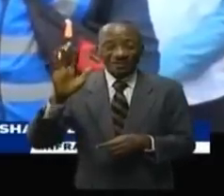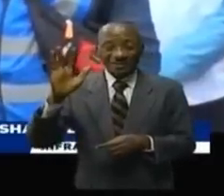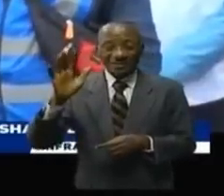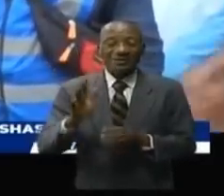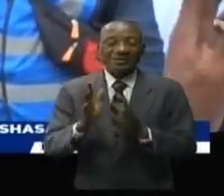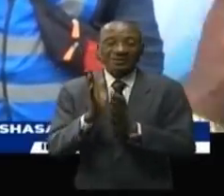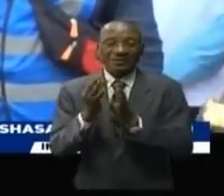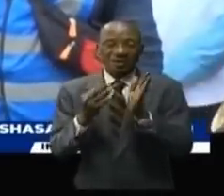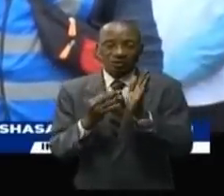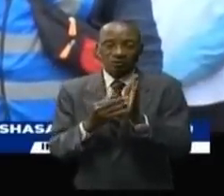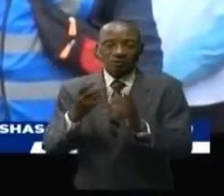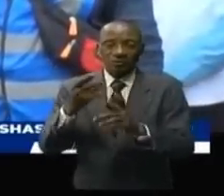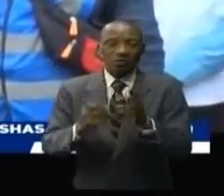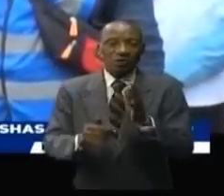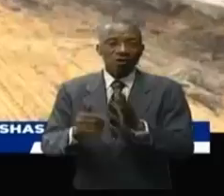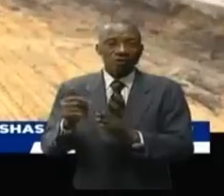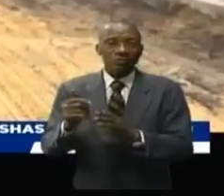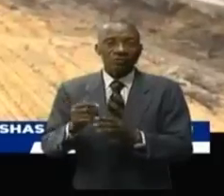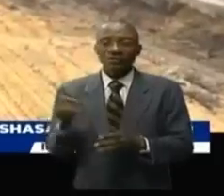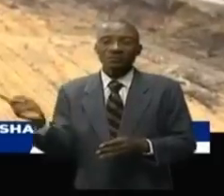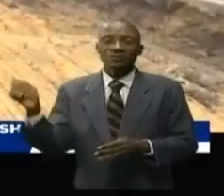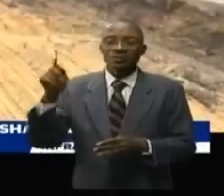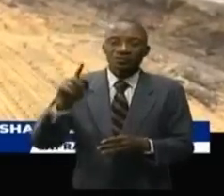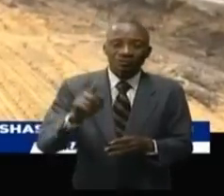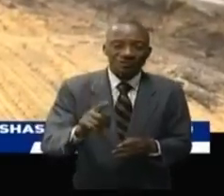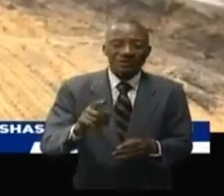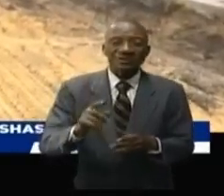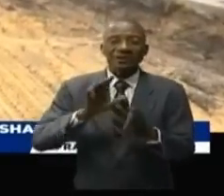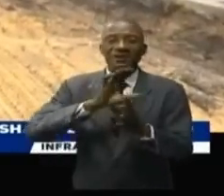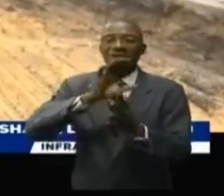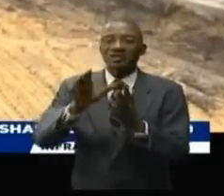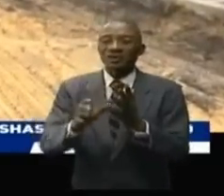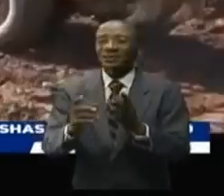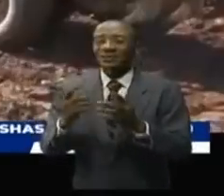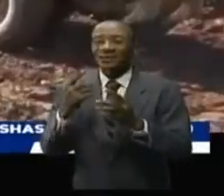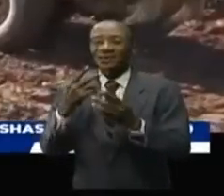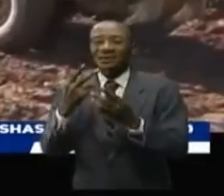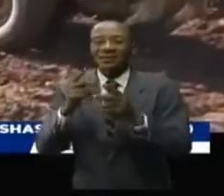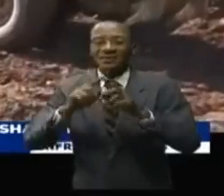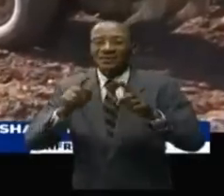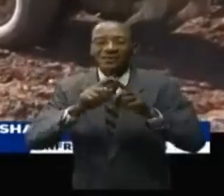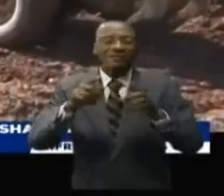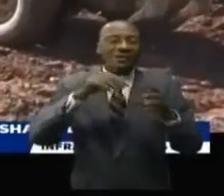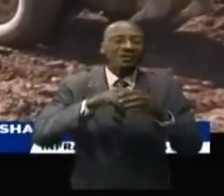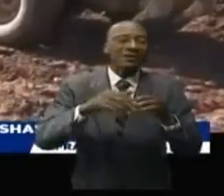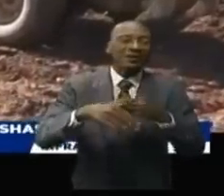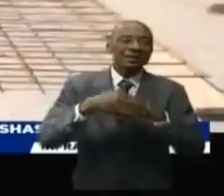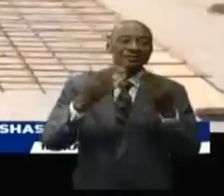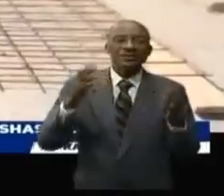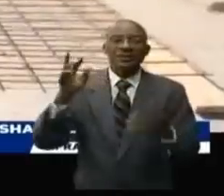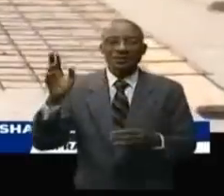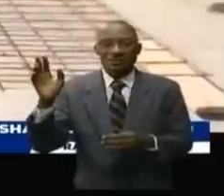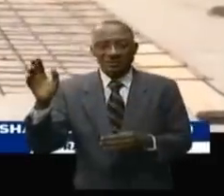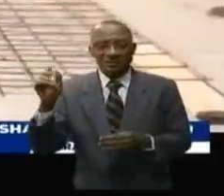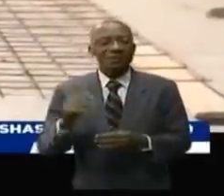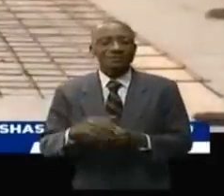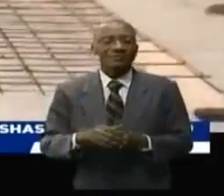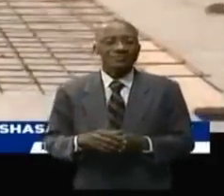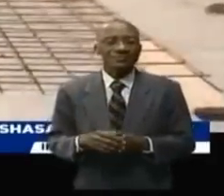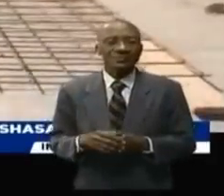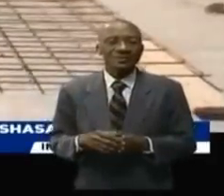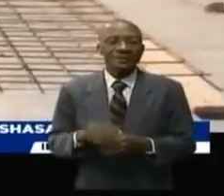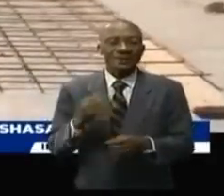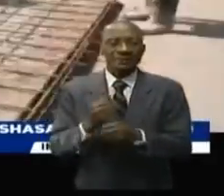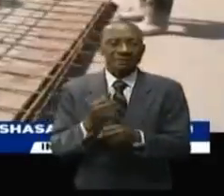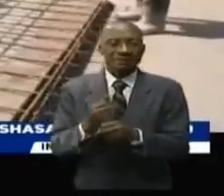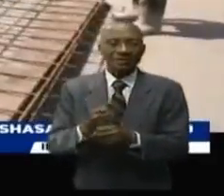la visite d'inspection des différents chantiers de modernisation de la voirie urbaine de Kinshasa, travaux qui s'inscrivent dans le cadre du